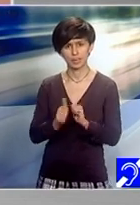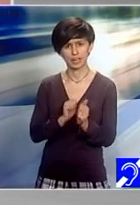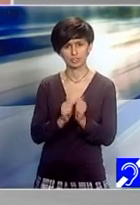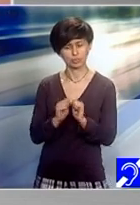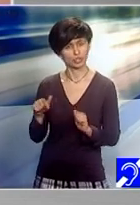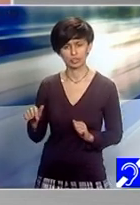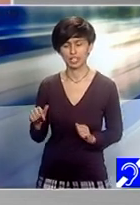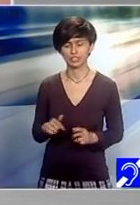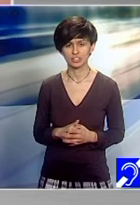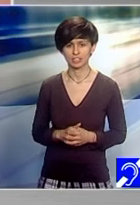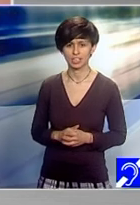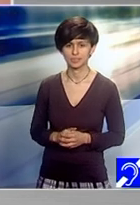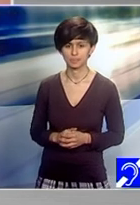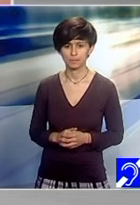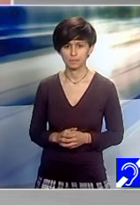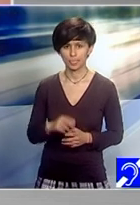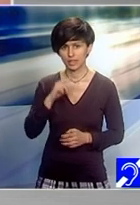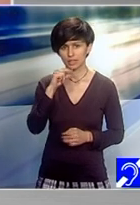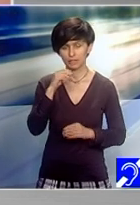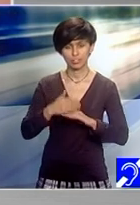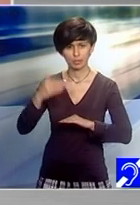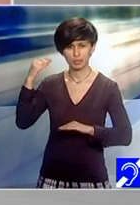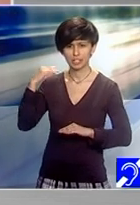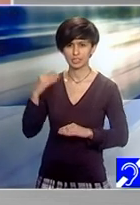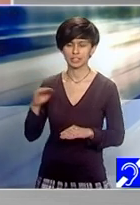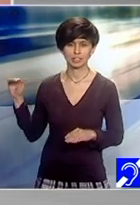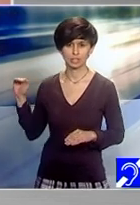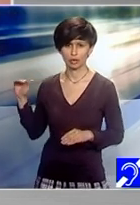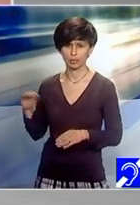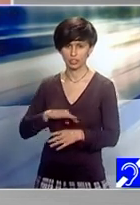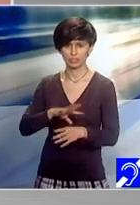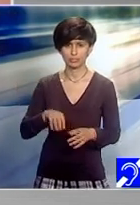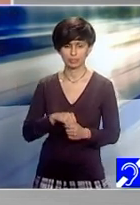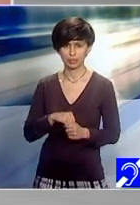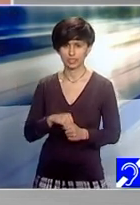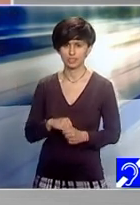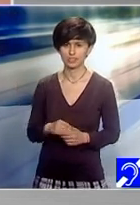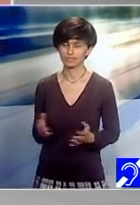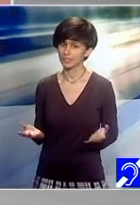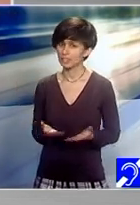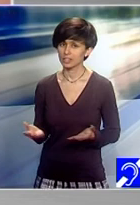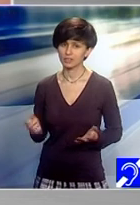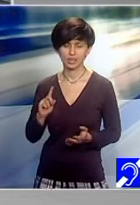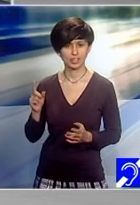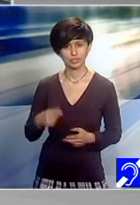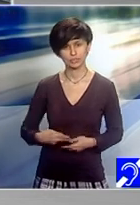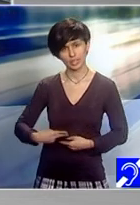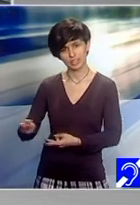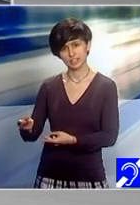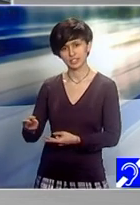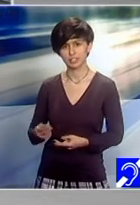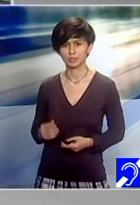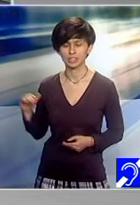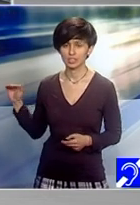că vorbeam înainte de copiii care, și părinții, de asemenea, care nu-și mai trimit odrazelele să facă